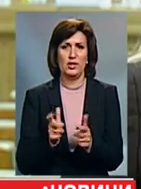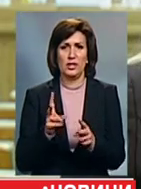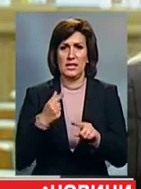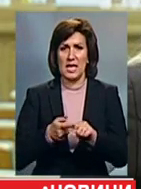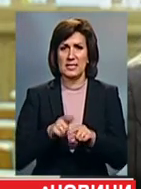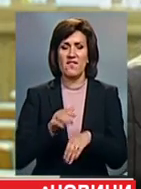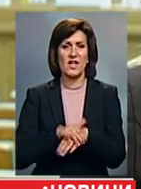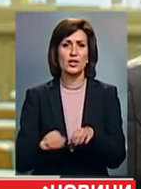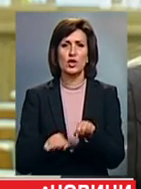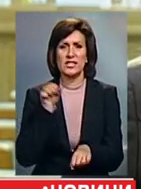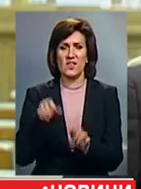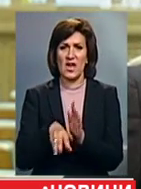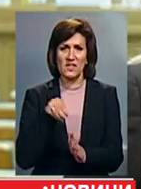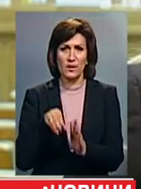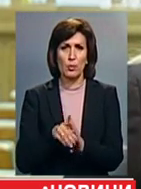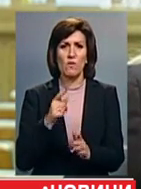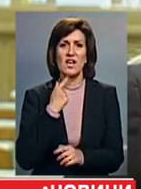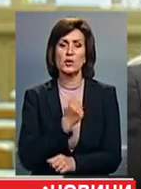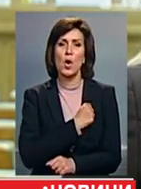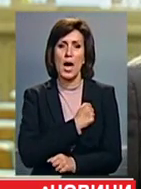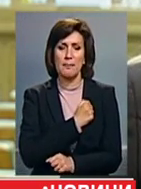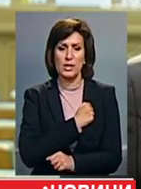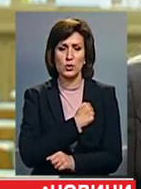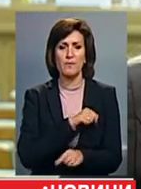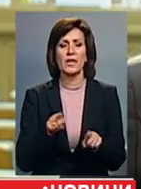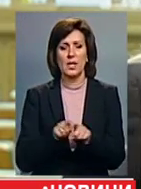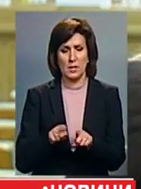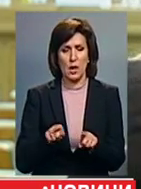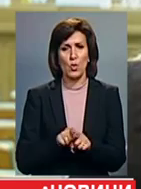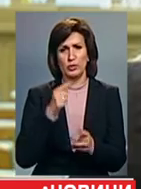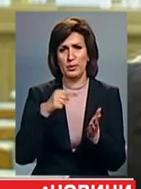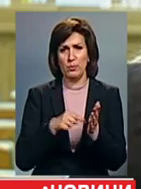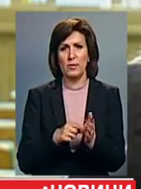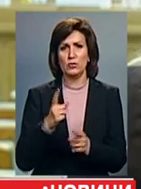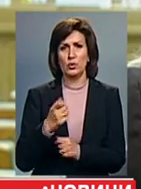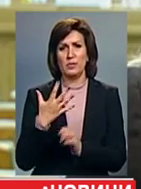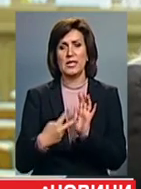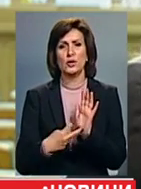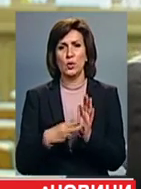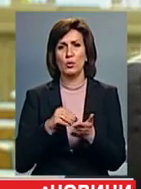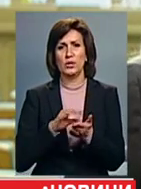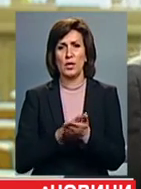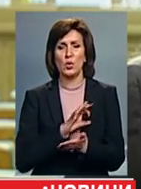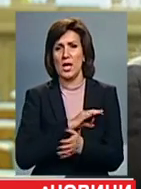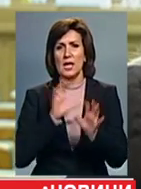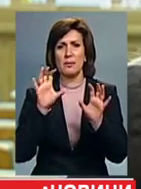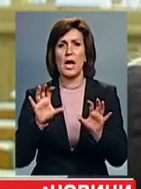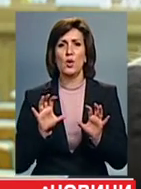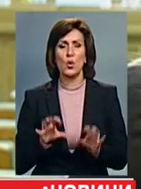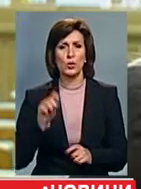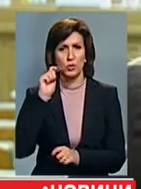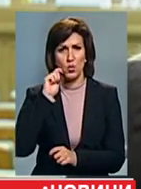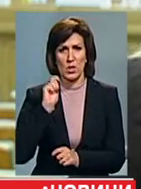і фактично зірвали вибори у Красноармійську, також підпадають під 157 статтю Кримінального